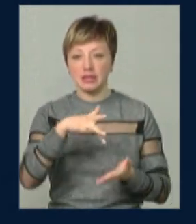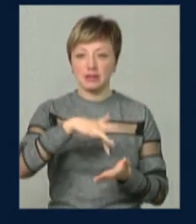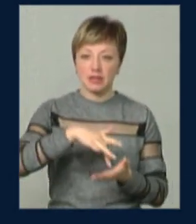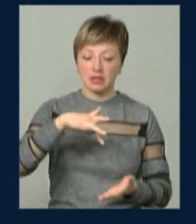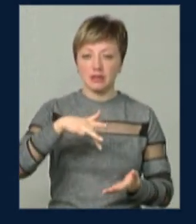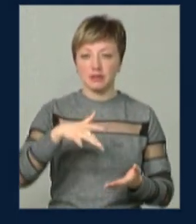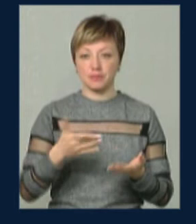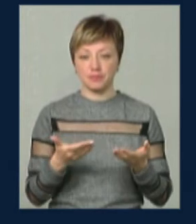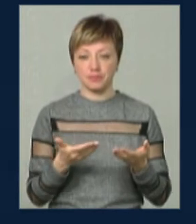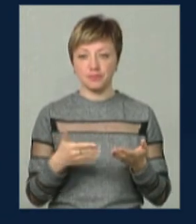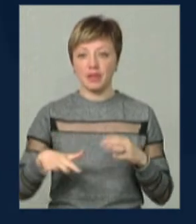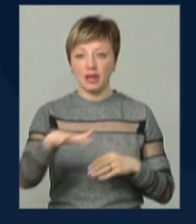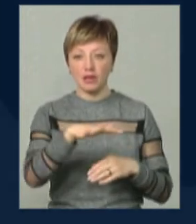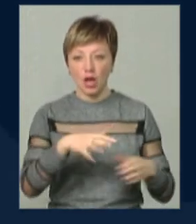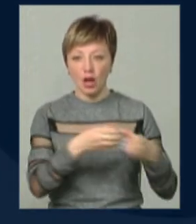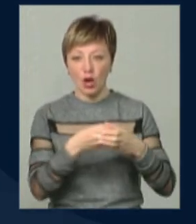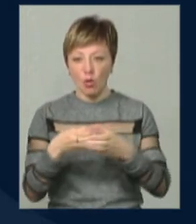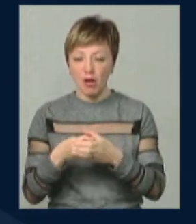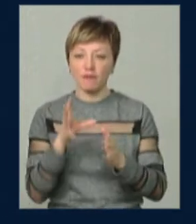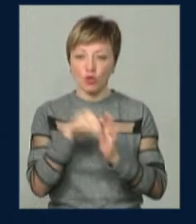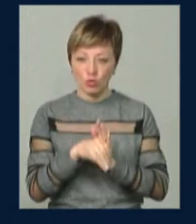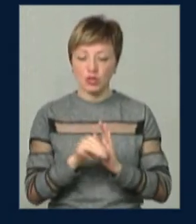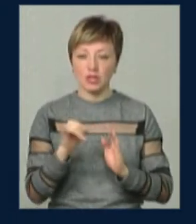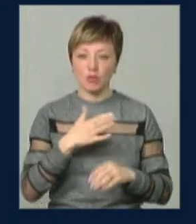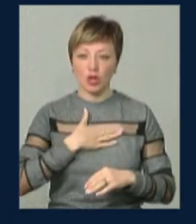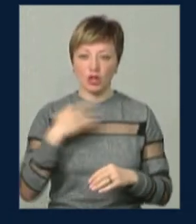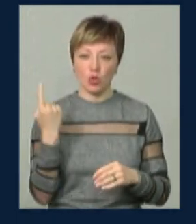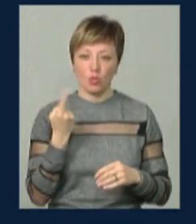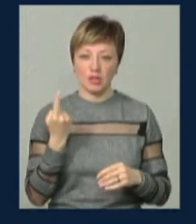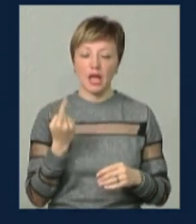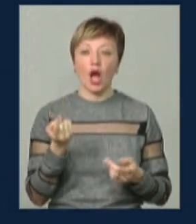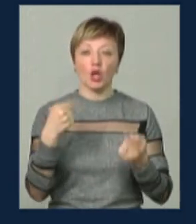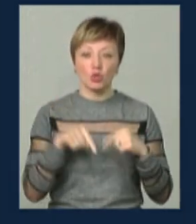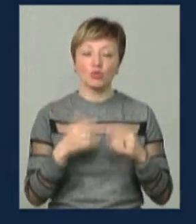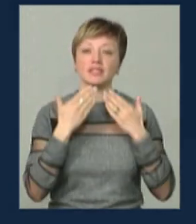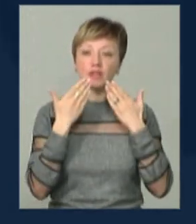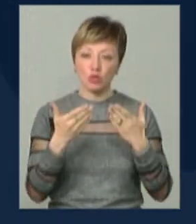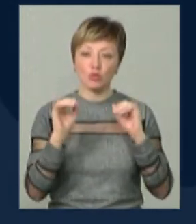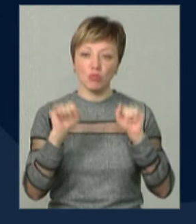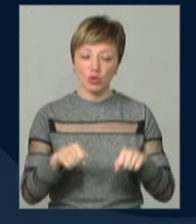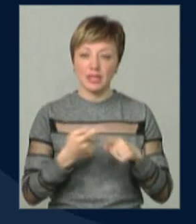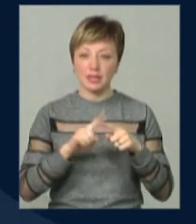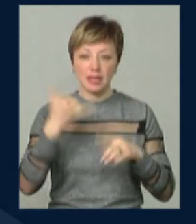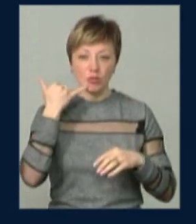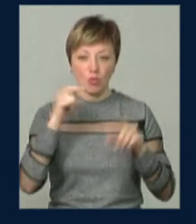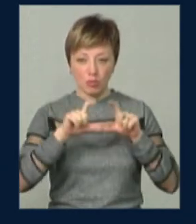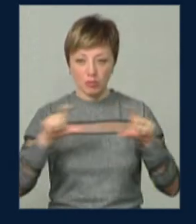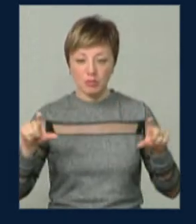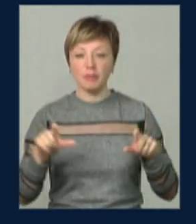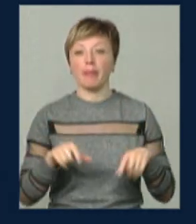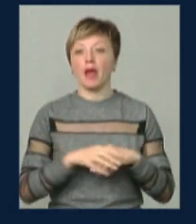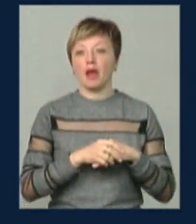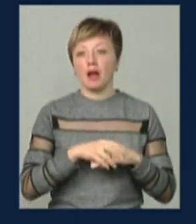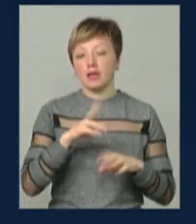і територіальних громад, і в тому числі і по нашій області. Тому звернутися можна на цю гарячу лінію. Звернення,